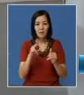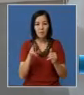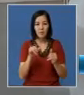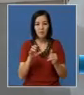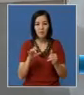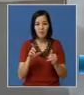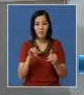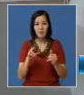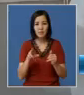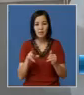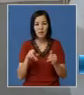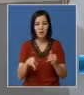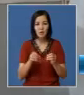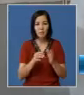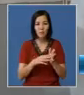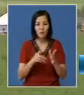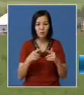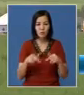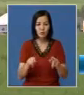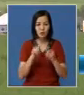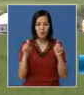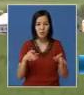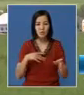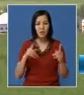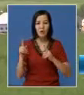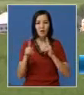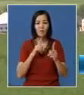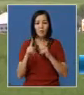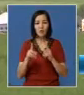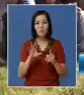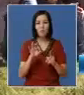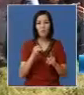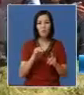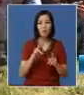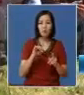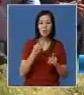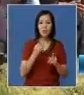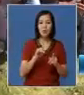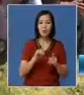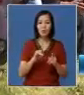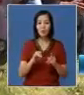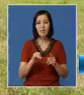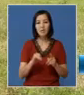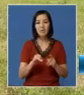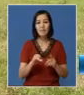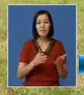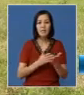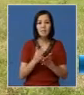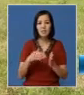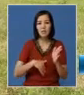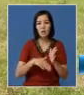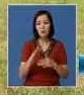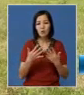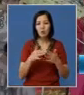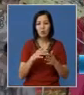Бұдыр ауылында 2019 жылы құрылған. Форум одан әрі ойжайлауда малшылар слетімен жалғасты. Онда салада жетістікке жеткен